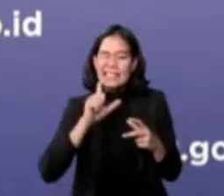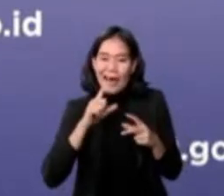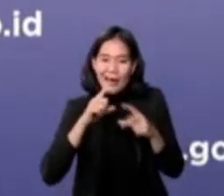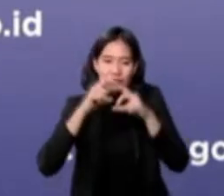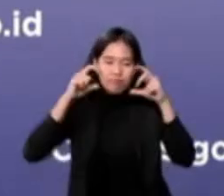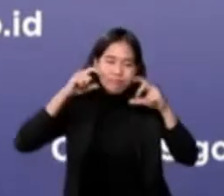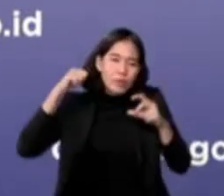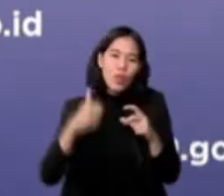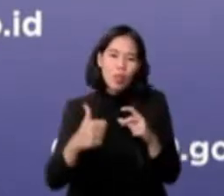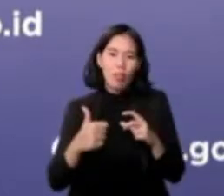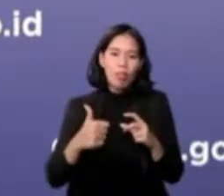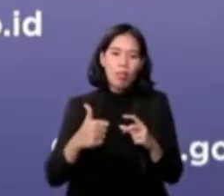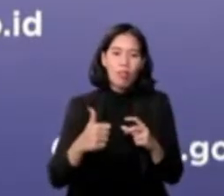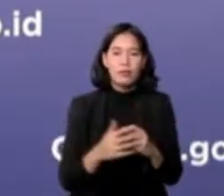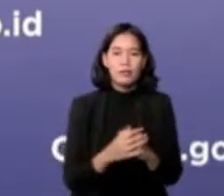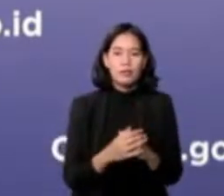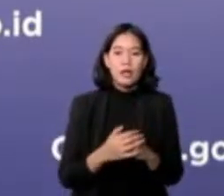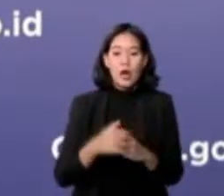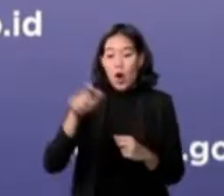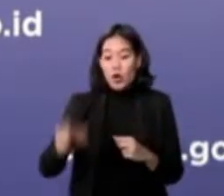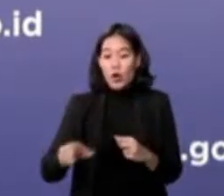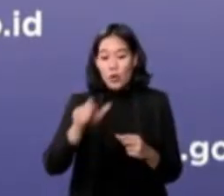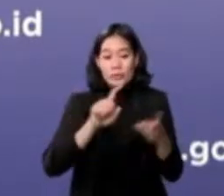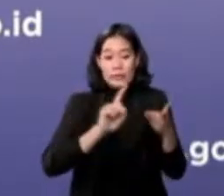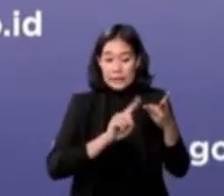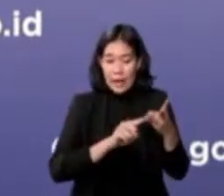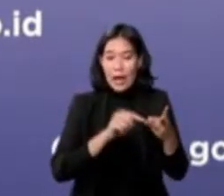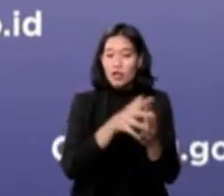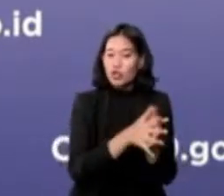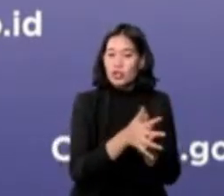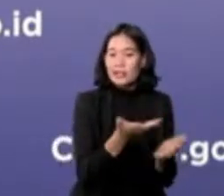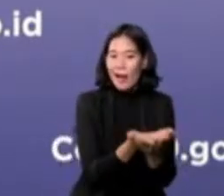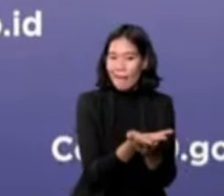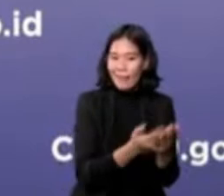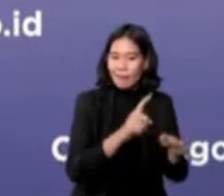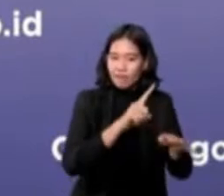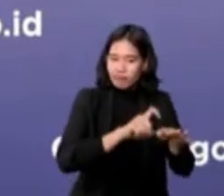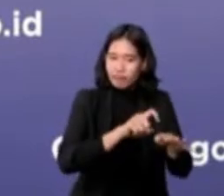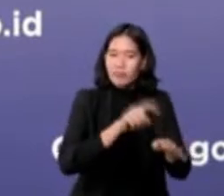dengan cara yang benar. Dan setiap orang harus rajin mencuci tangan.